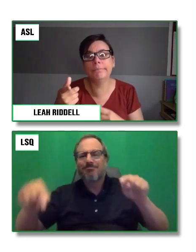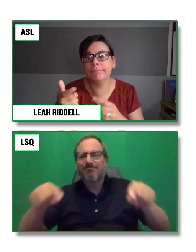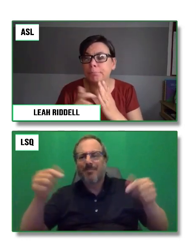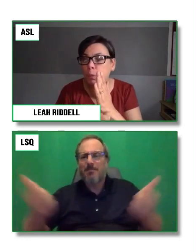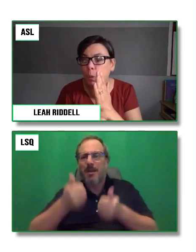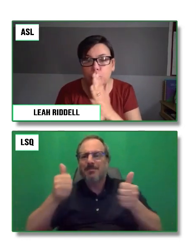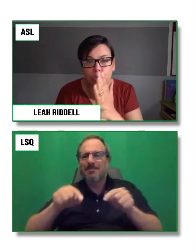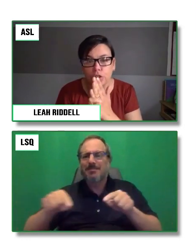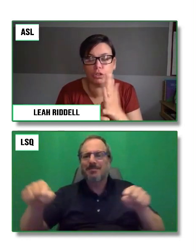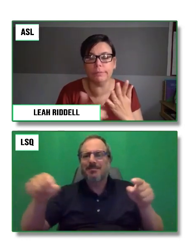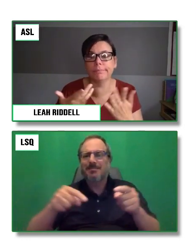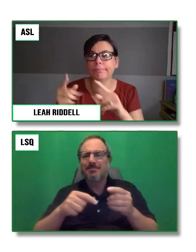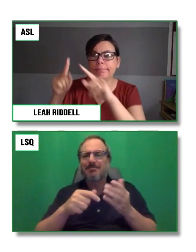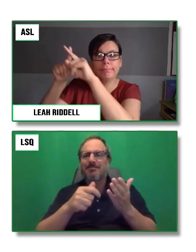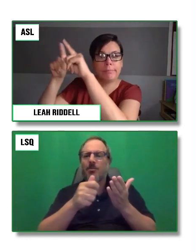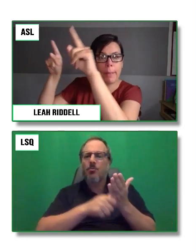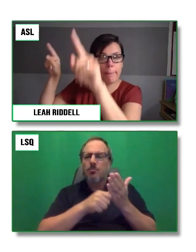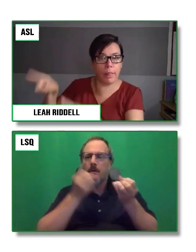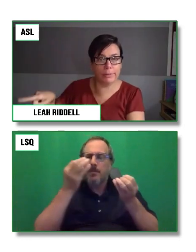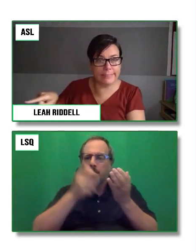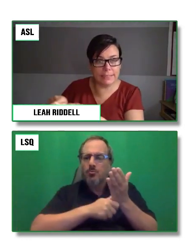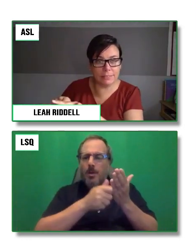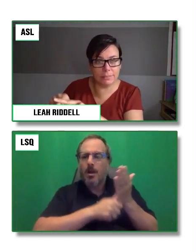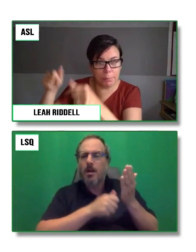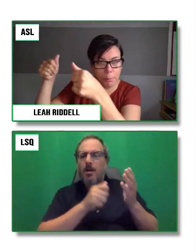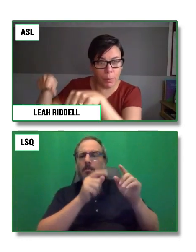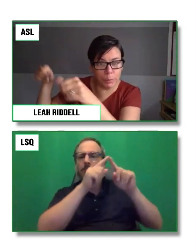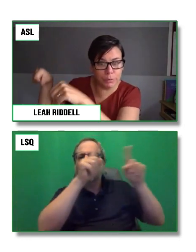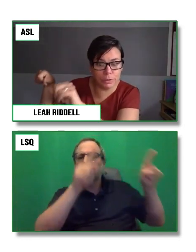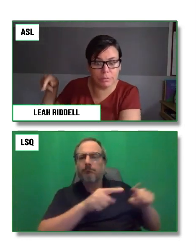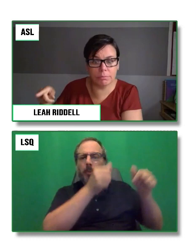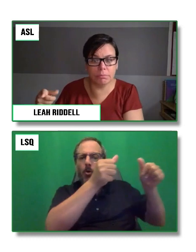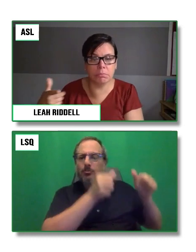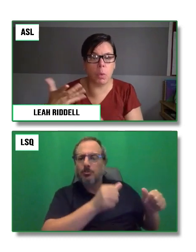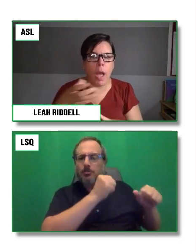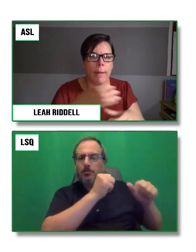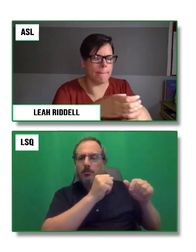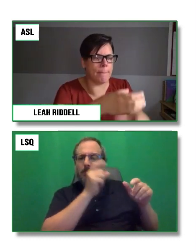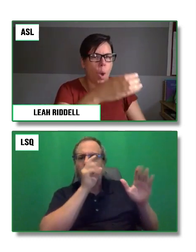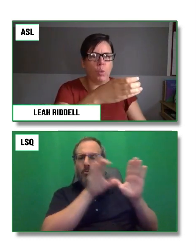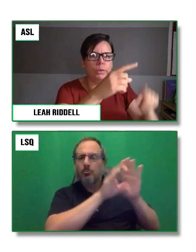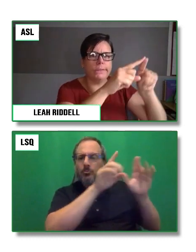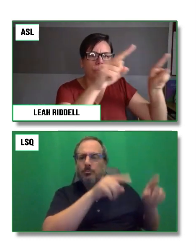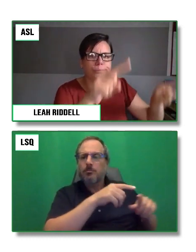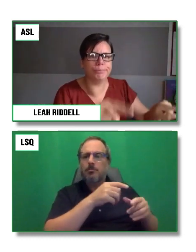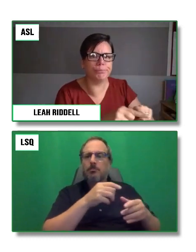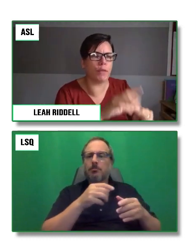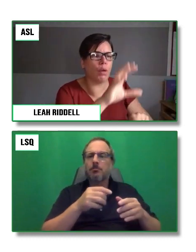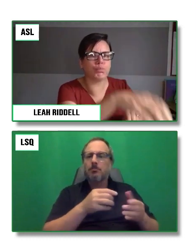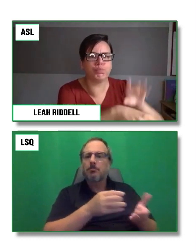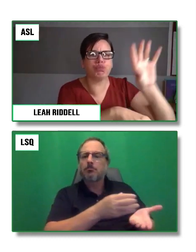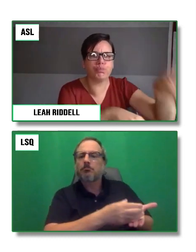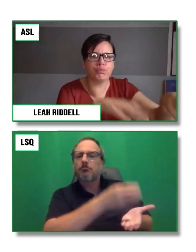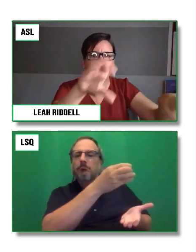QR peuvent être placés partout dans les parcs, soit sur les dépliants, sur